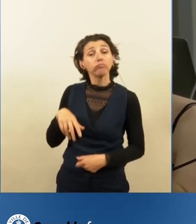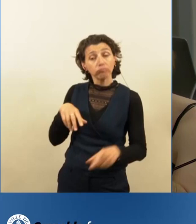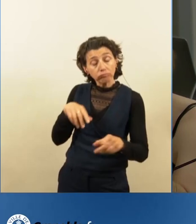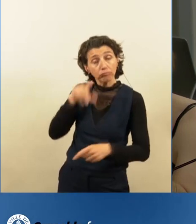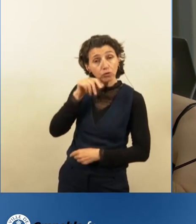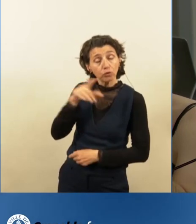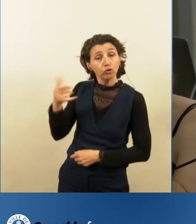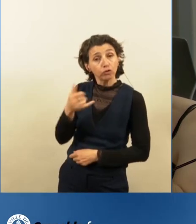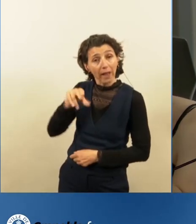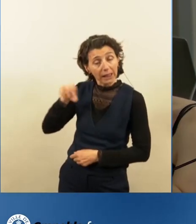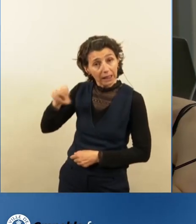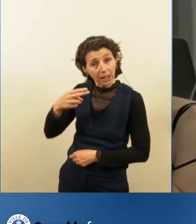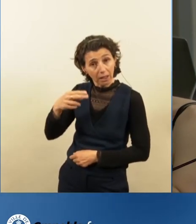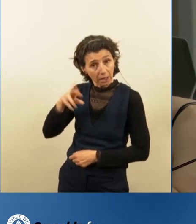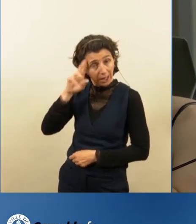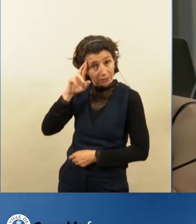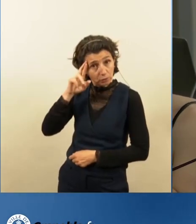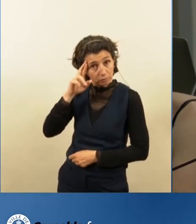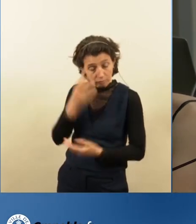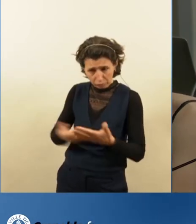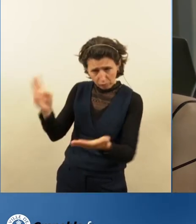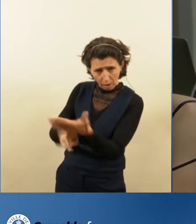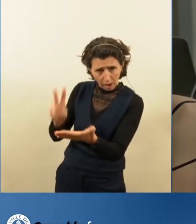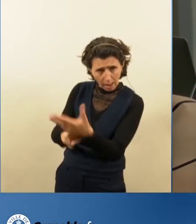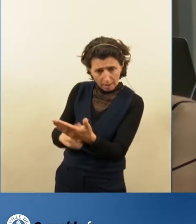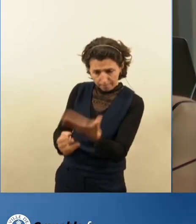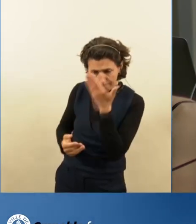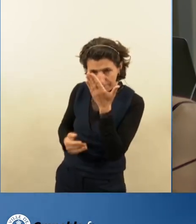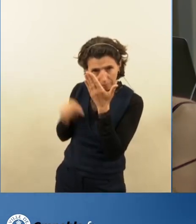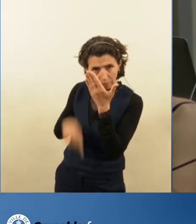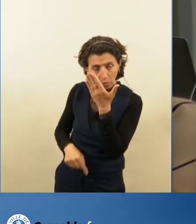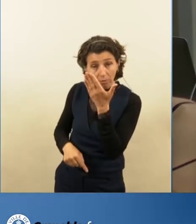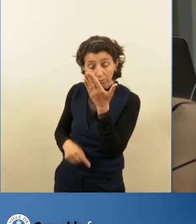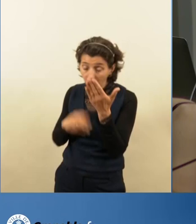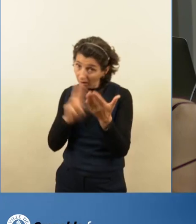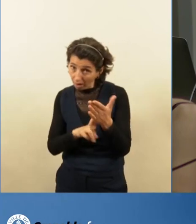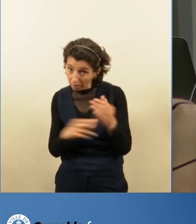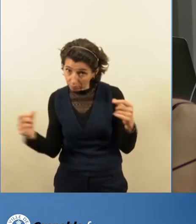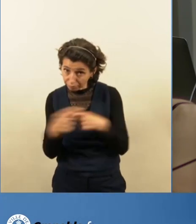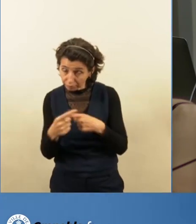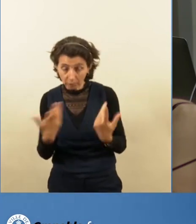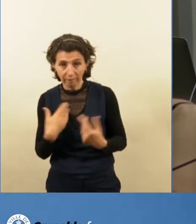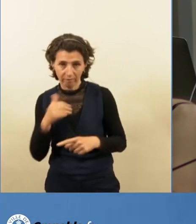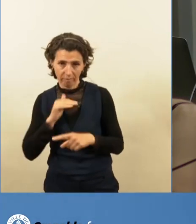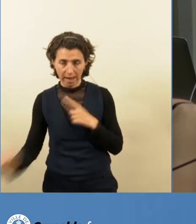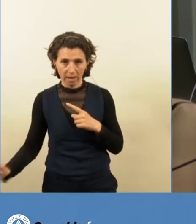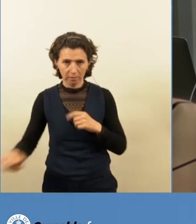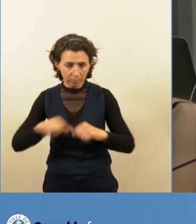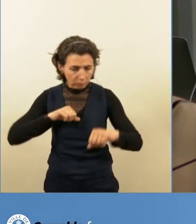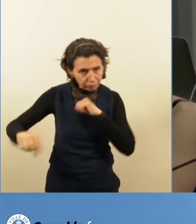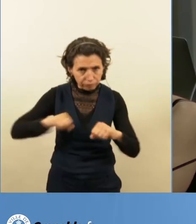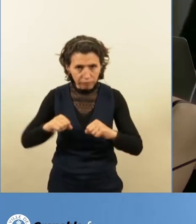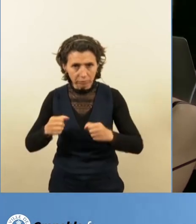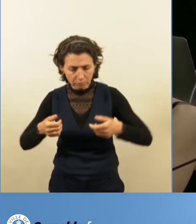il faut se confronter au réel et le réel c'est faire c'est agir c'est prendre des